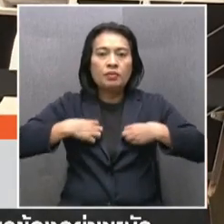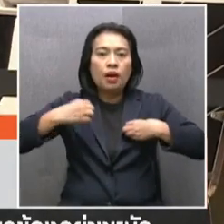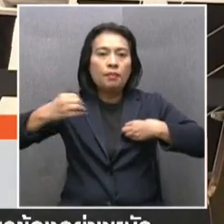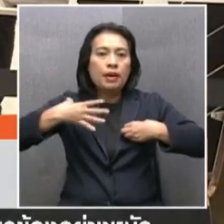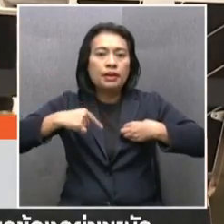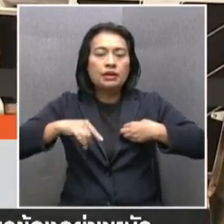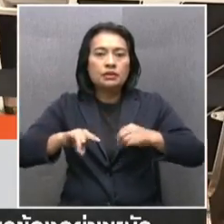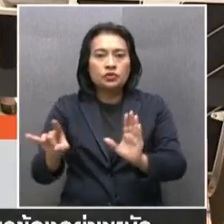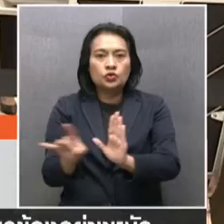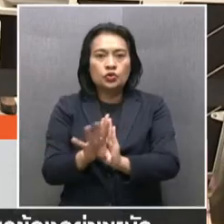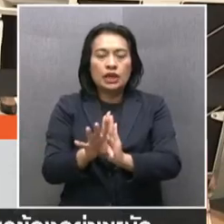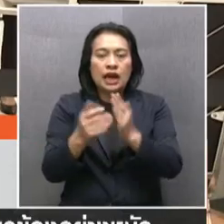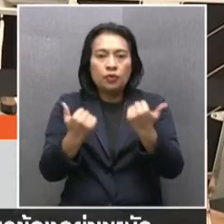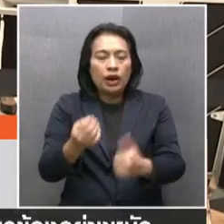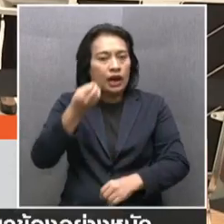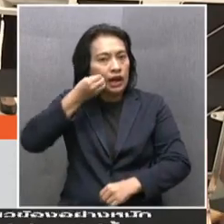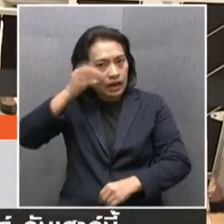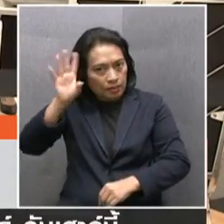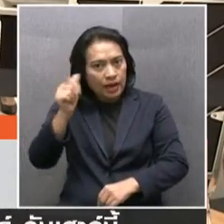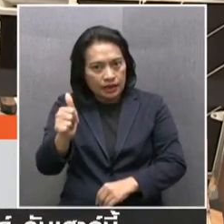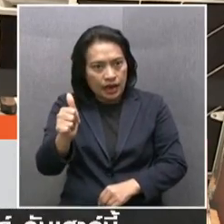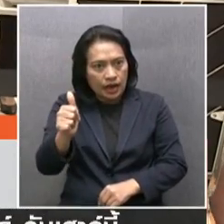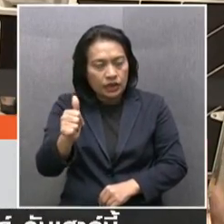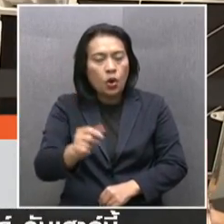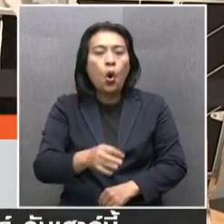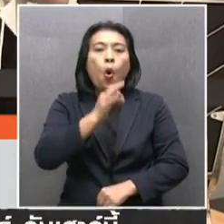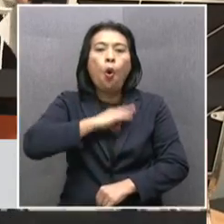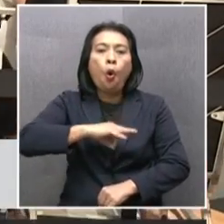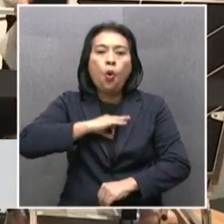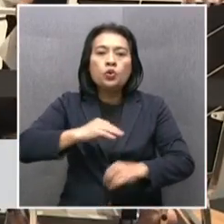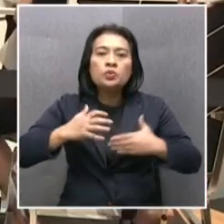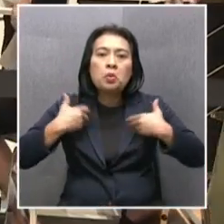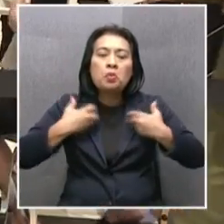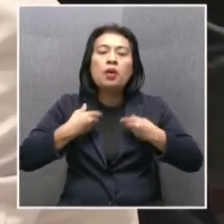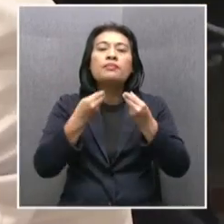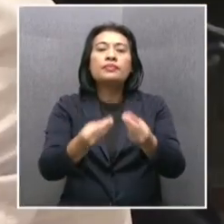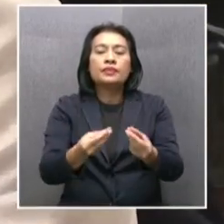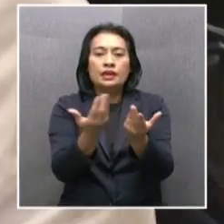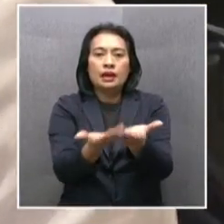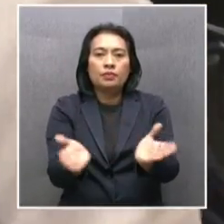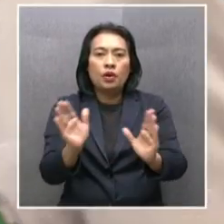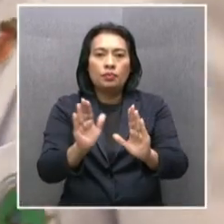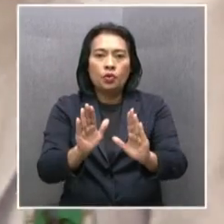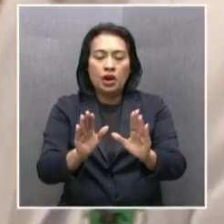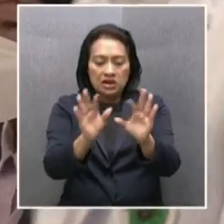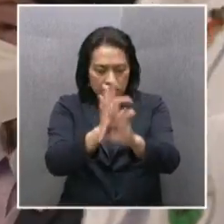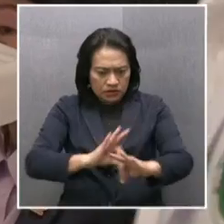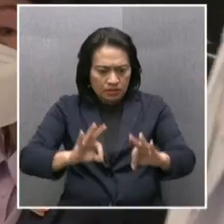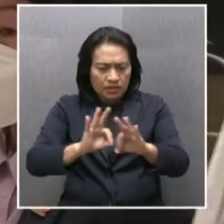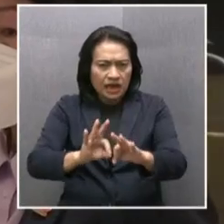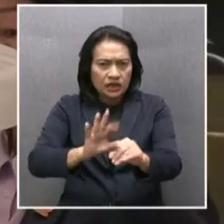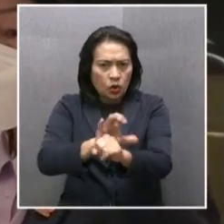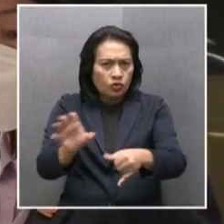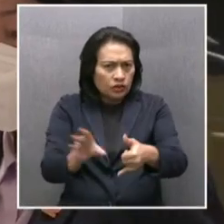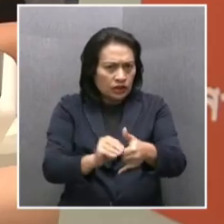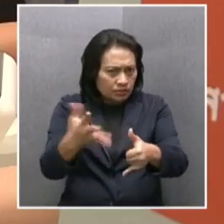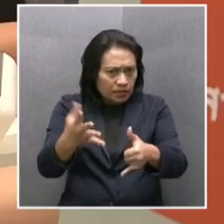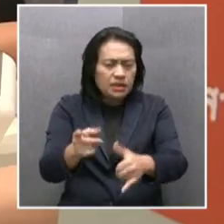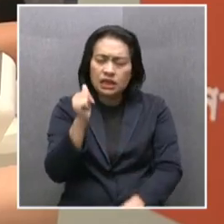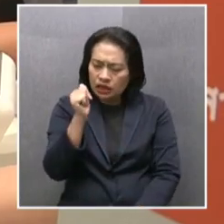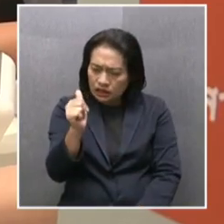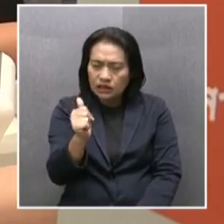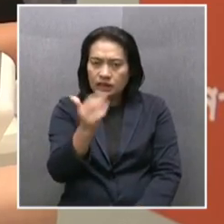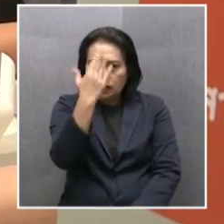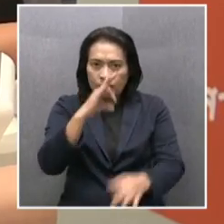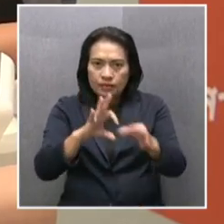ลับบ้านได้แล้วนะครับก็ขอแสดงความยินดีด้วยนะครับกับผู้ป่วยแล้วก็ครอบครัวนะครับอย่างไรก็ตามเน้นย้ำว่าไม่ติดโควิดนี่ดีที่สุดนะครับ ใช่ฉีดวั